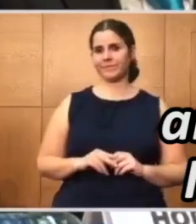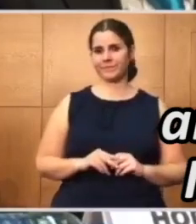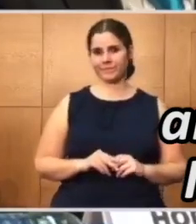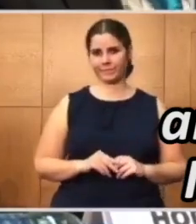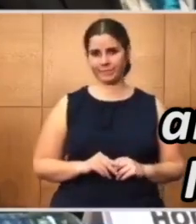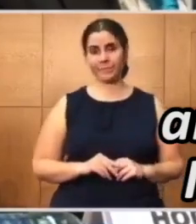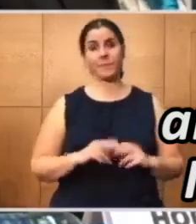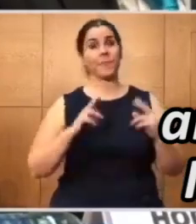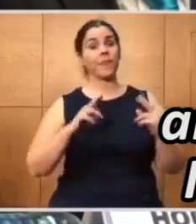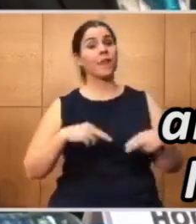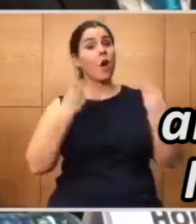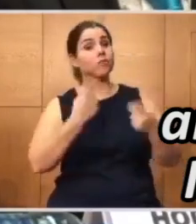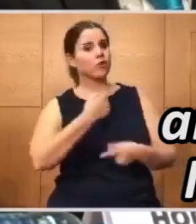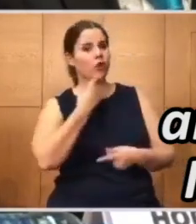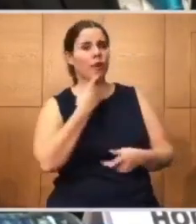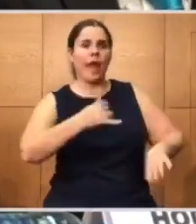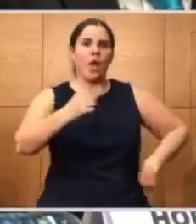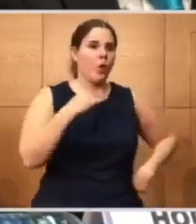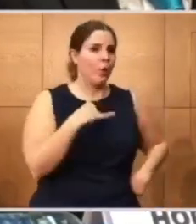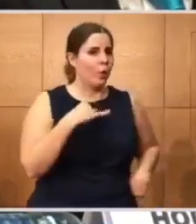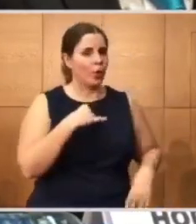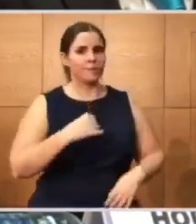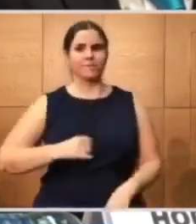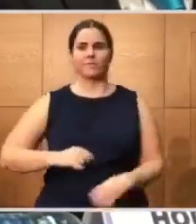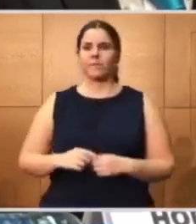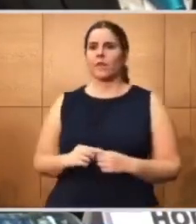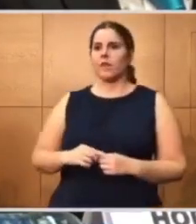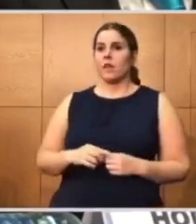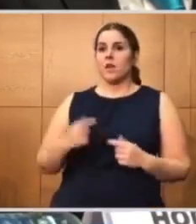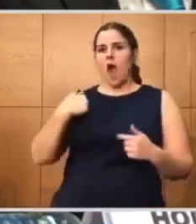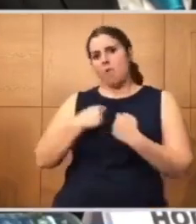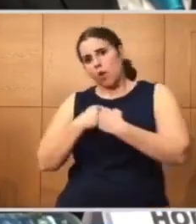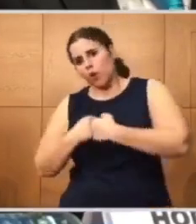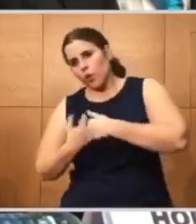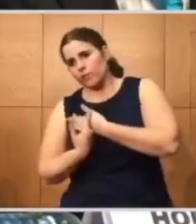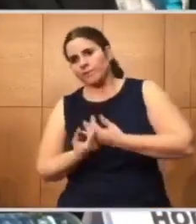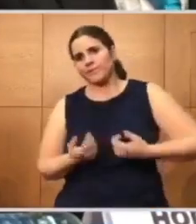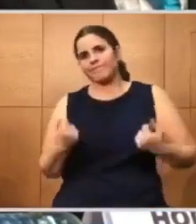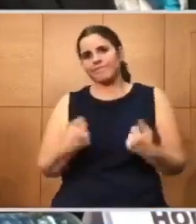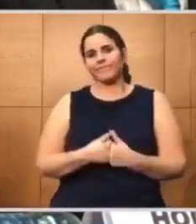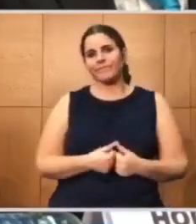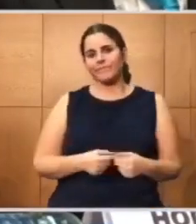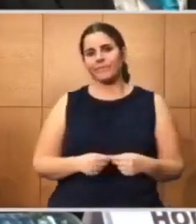A Mirek Topolánek, to mě zajímá. Tak já bojuju, opravdu.